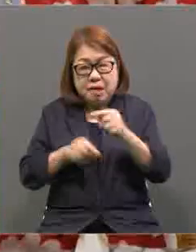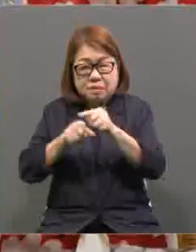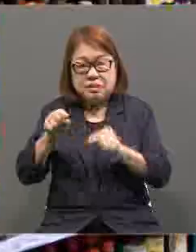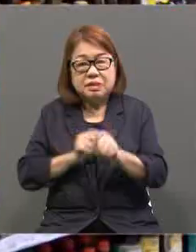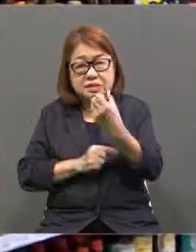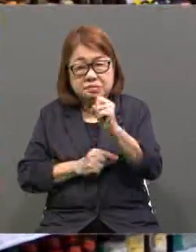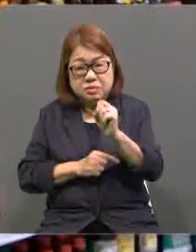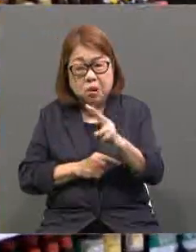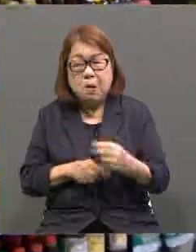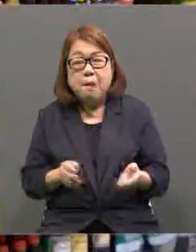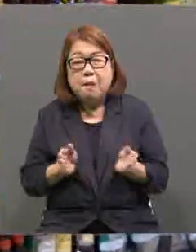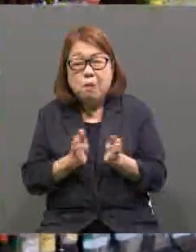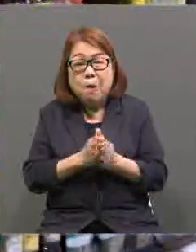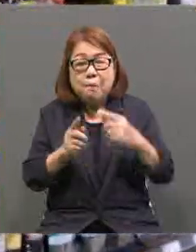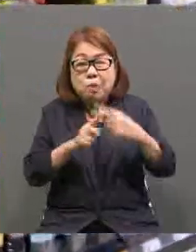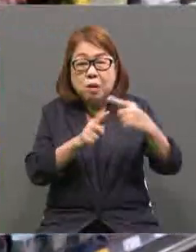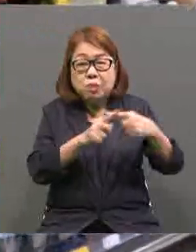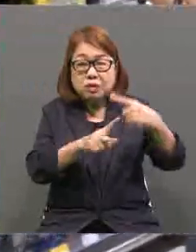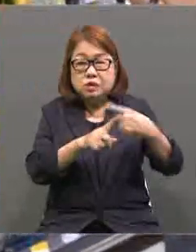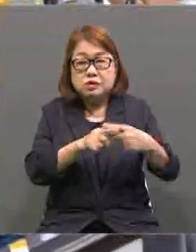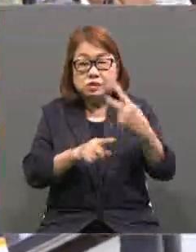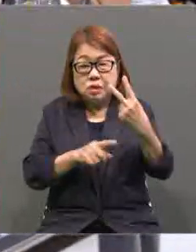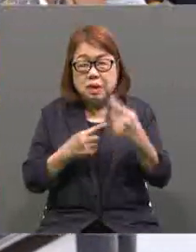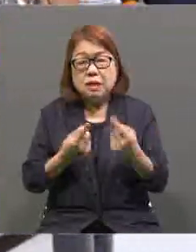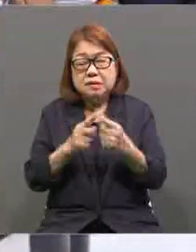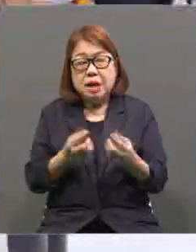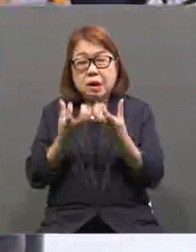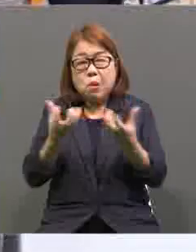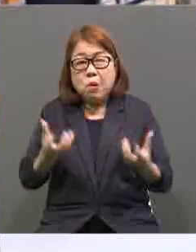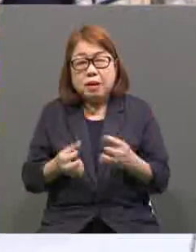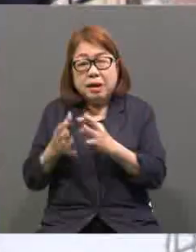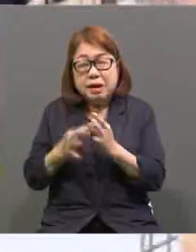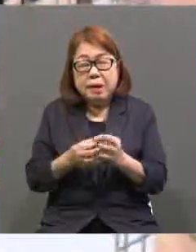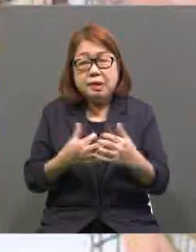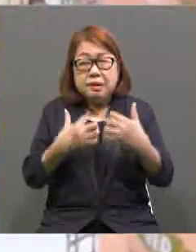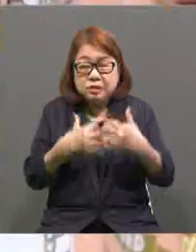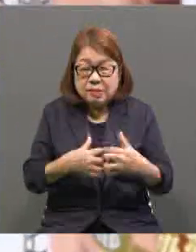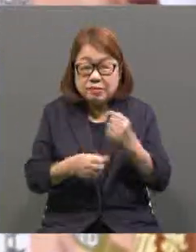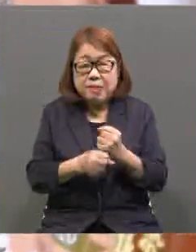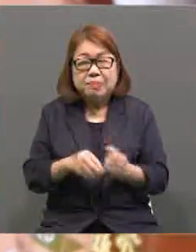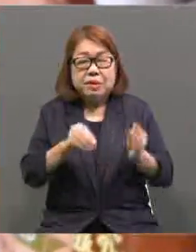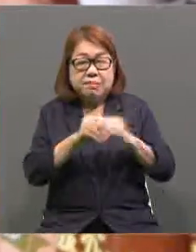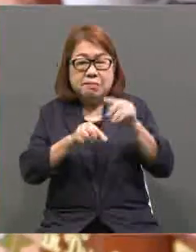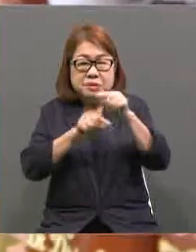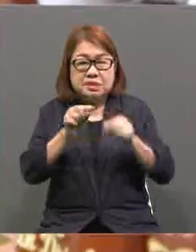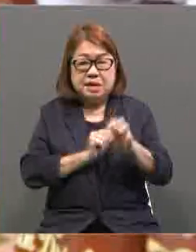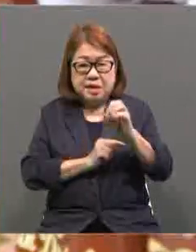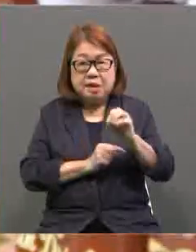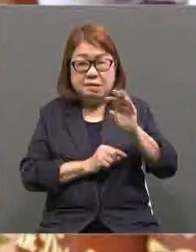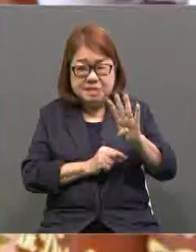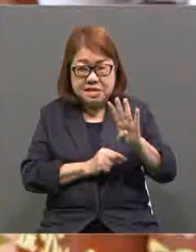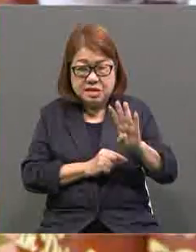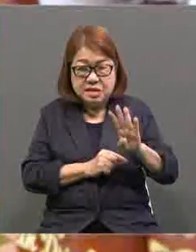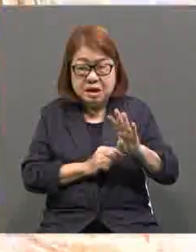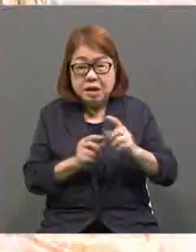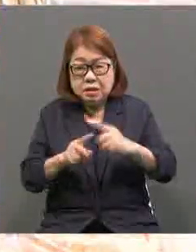บวกมา 2เดือนติดต่อกันแล้วนะครับขณะที่สิสินค้าอุตสาหกรรมเกษตรเพิ่ม 5.4เพนี่ถือว่าเป็นบวกครั้งแรก